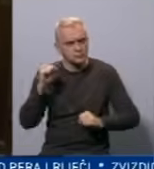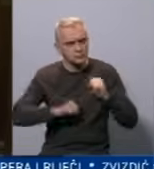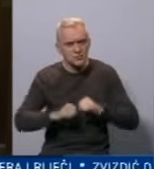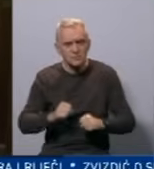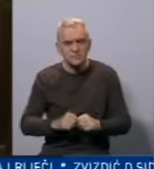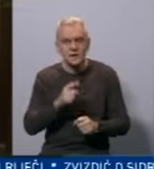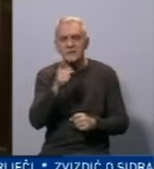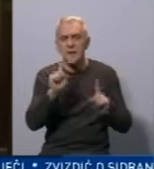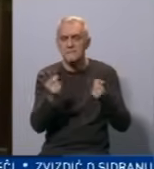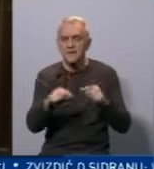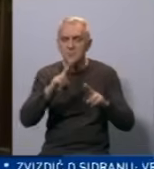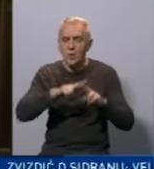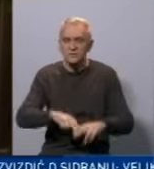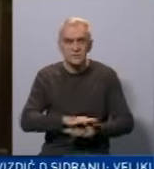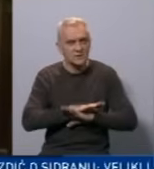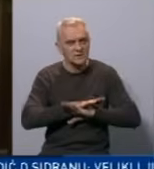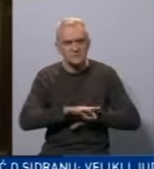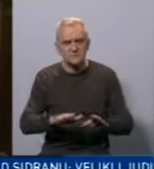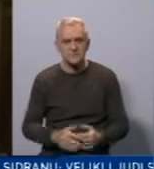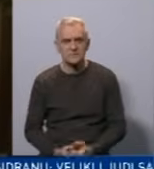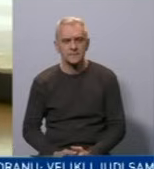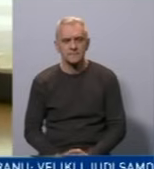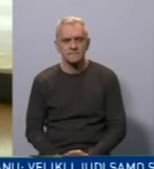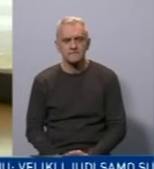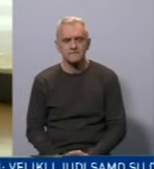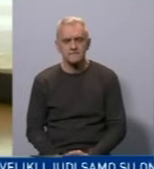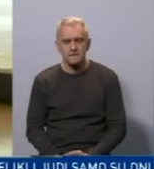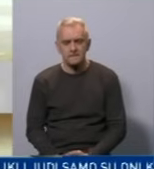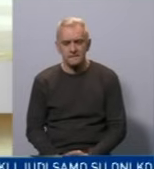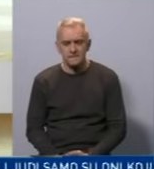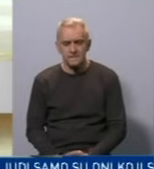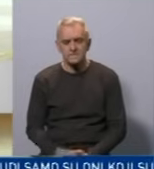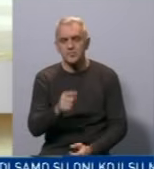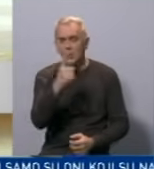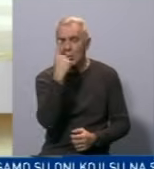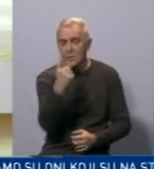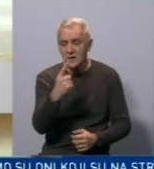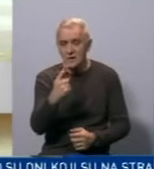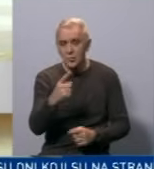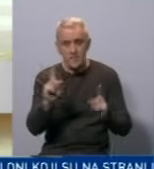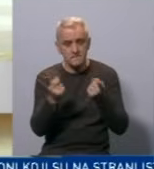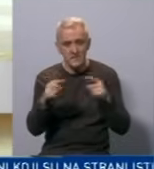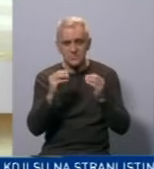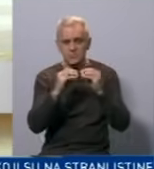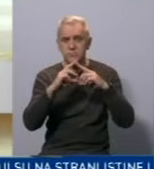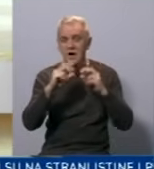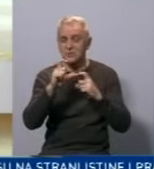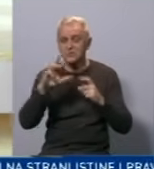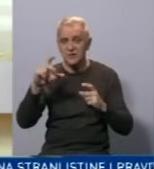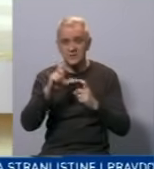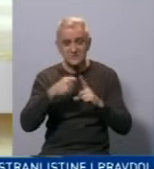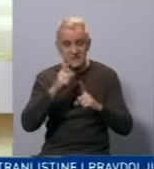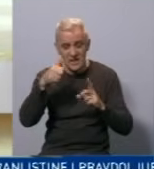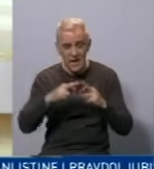te su pjesme ostale u svim antologijama. On u jednoj pjesmi o Bašeski, baš u toj knjizi Kost i